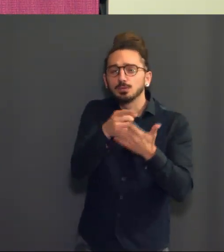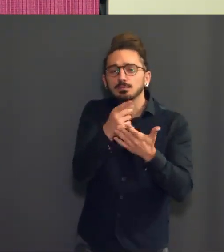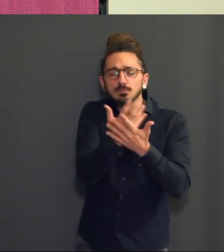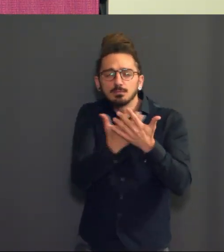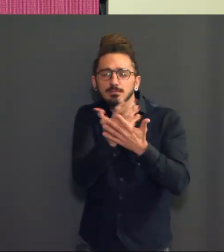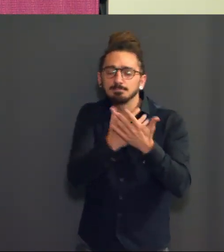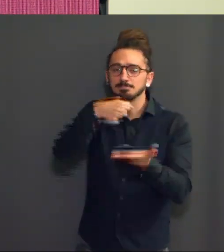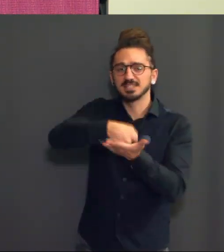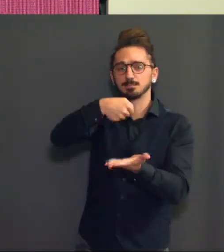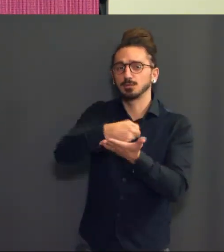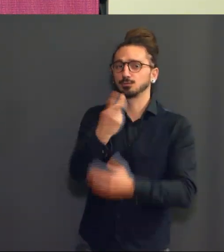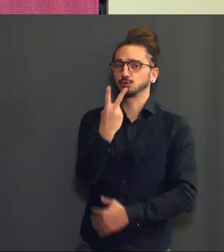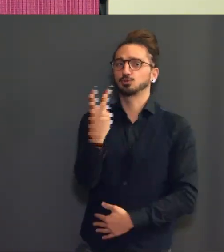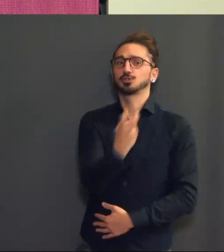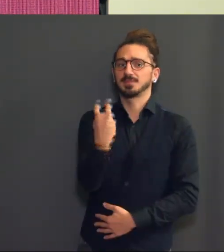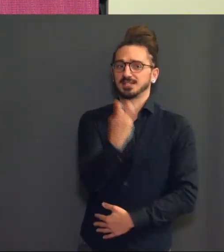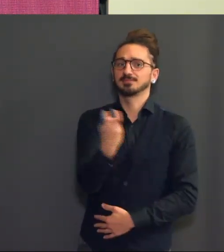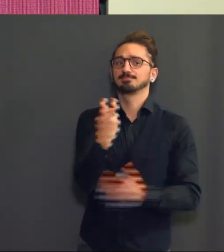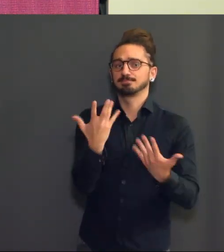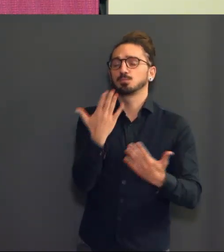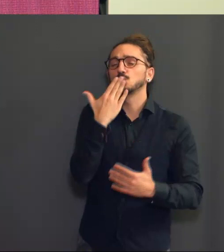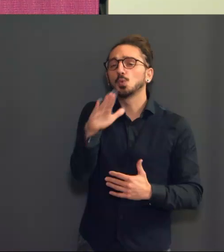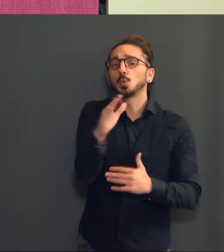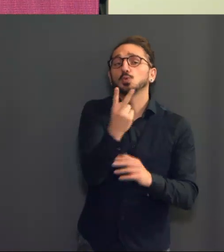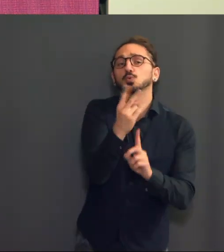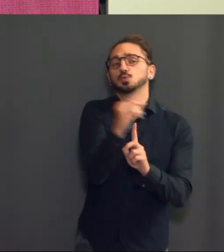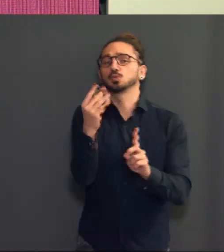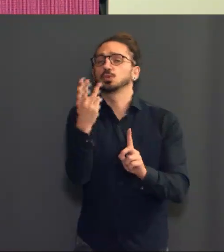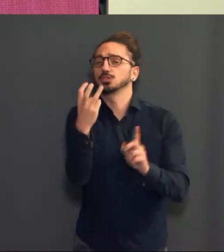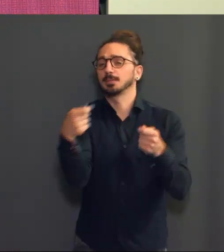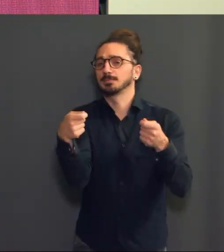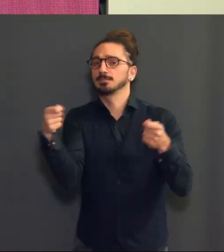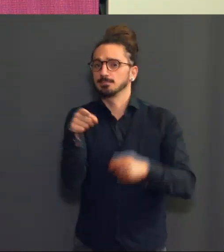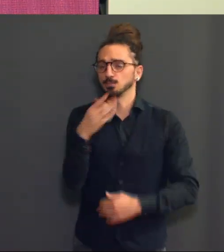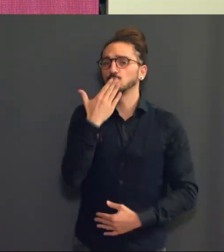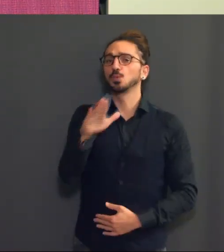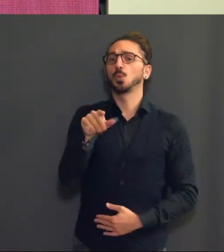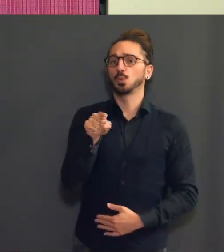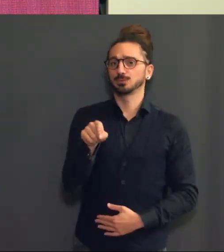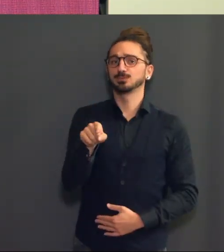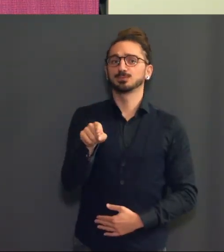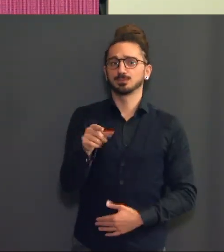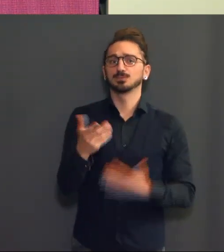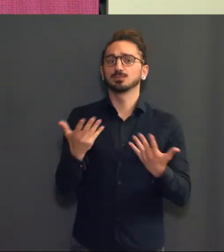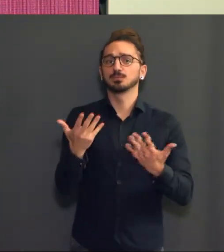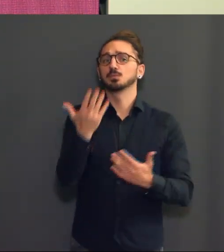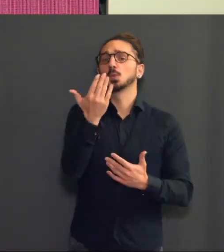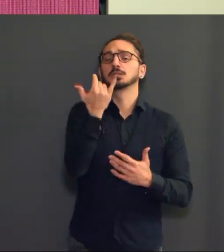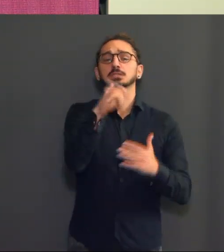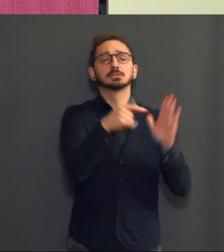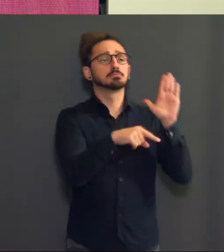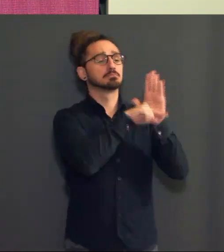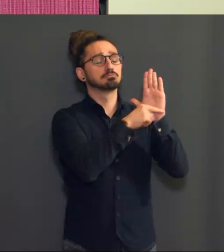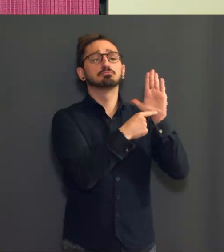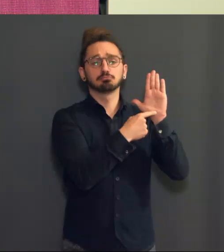parler plutôt de 2 à 3 semaines. En effet, lorsqu'on change quelque chose, qu'on réouvre un secteur, les choses ne